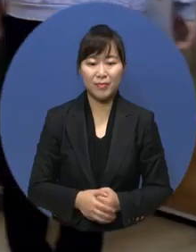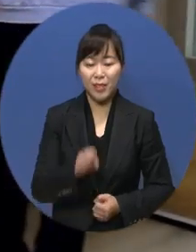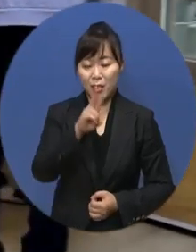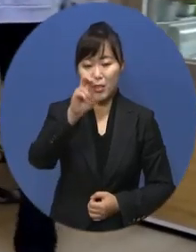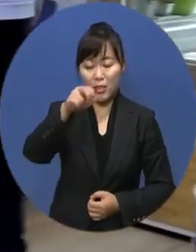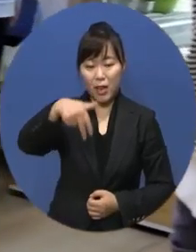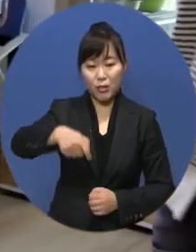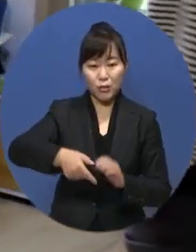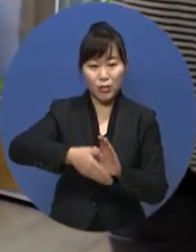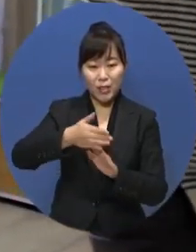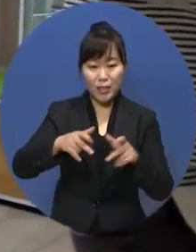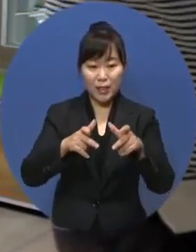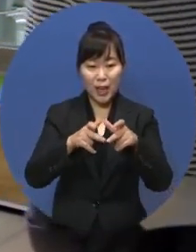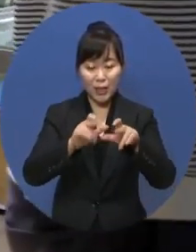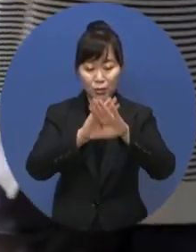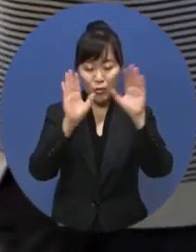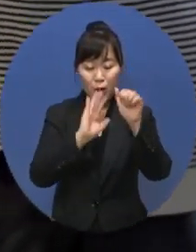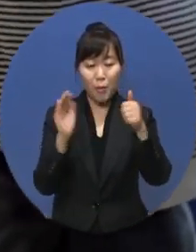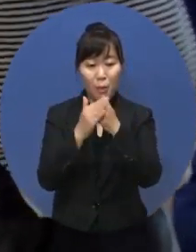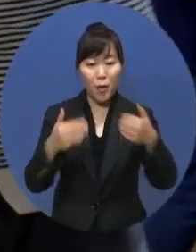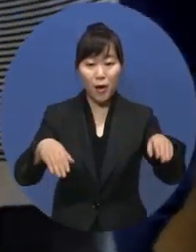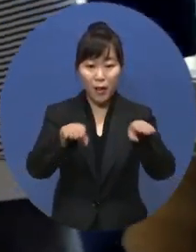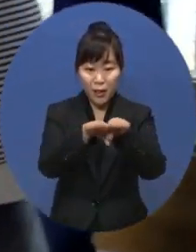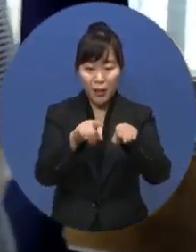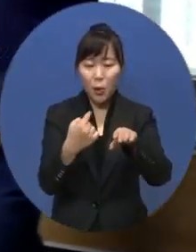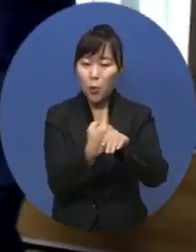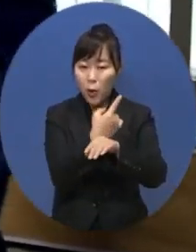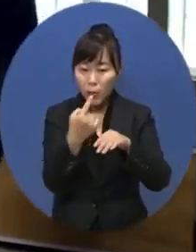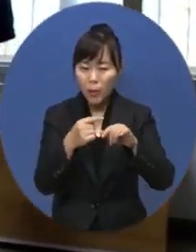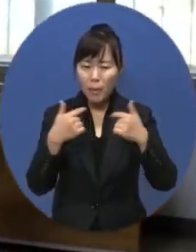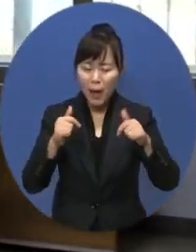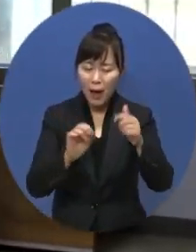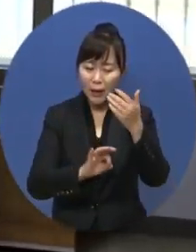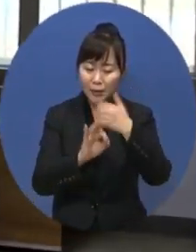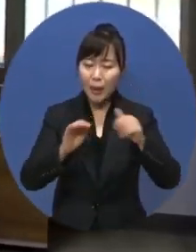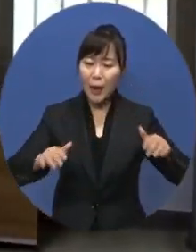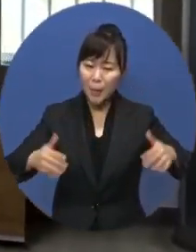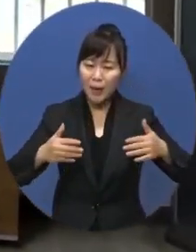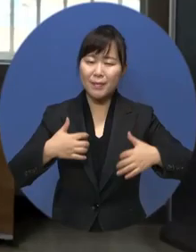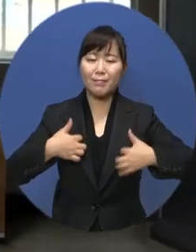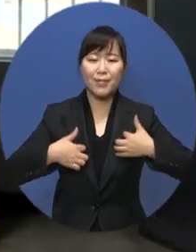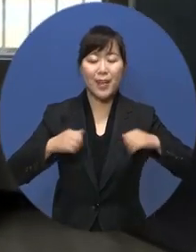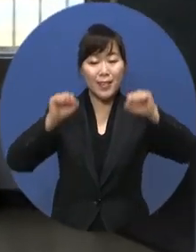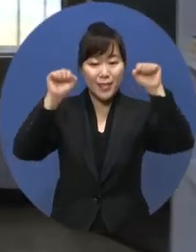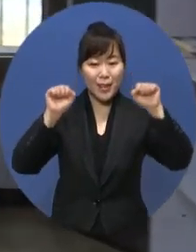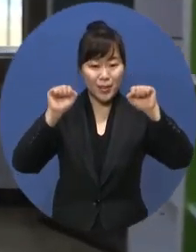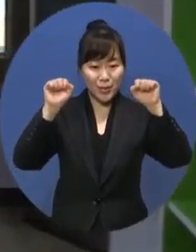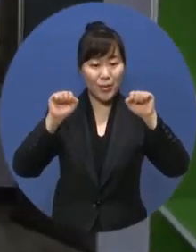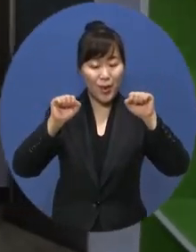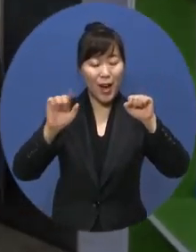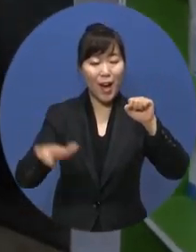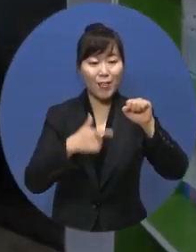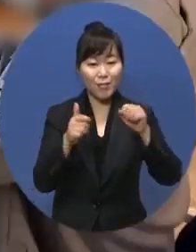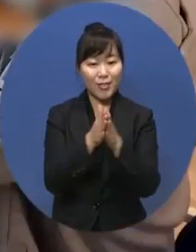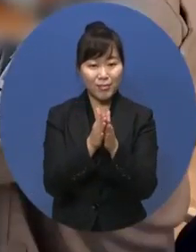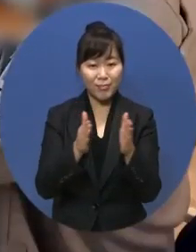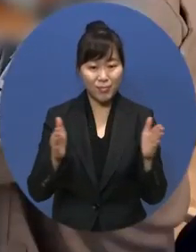양주시 장애인 주간보호시설은 이 외에도 매일 아침 가볍고 신나는 체조로 하루를